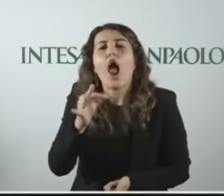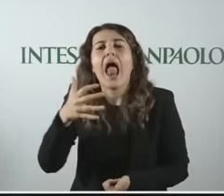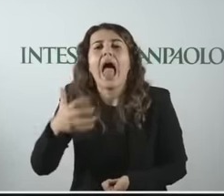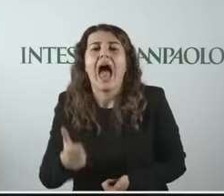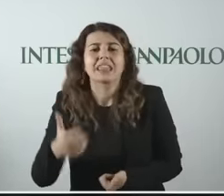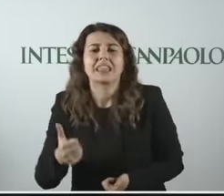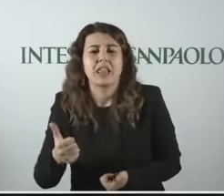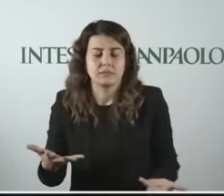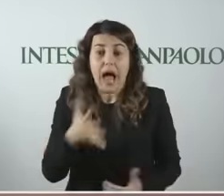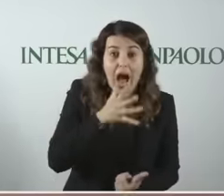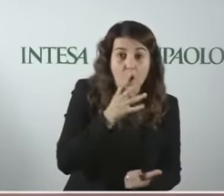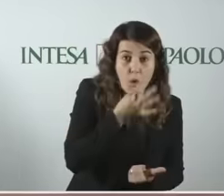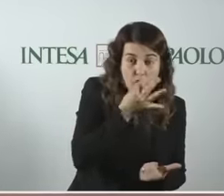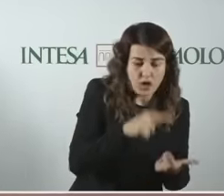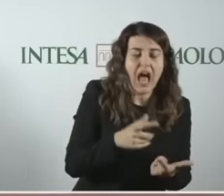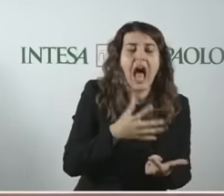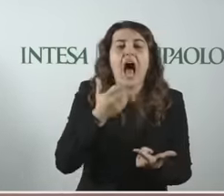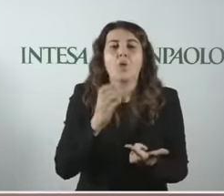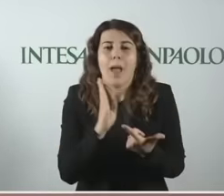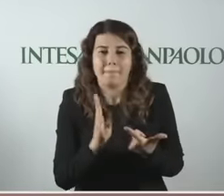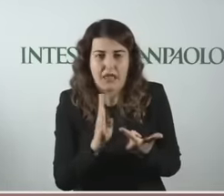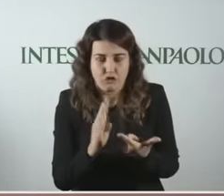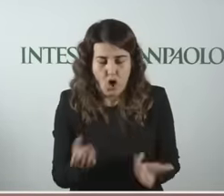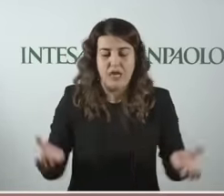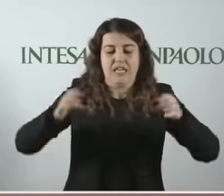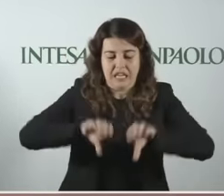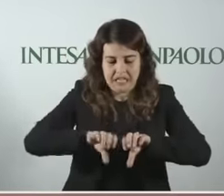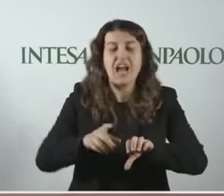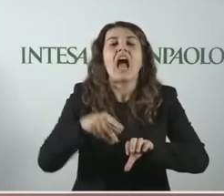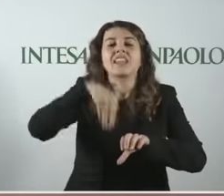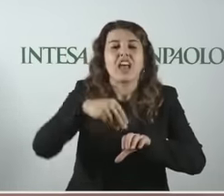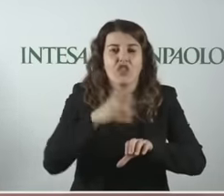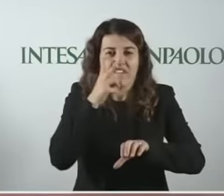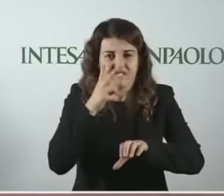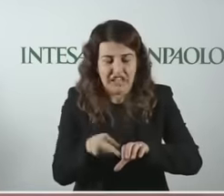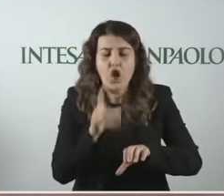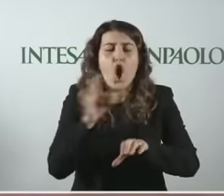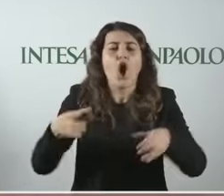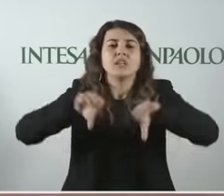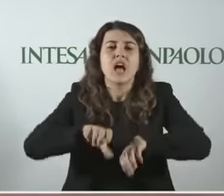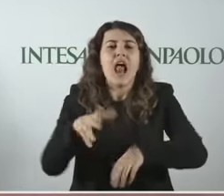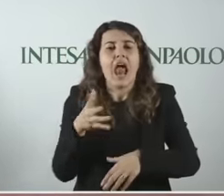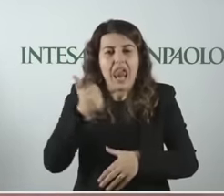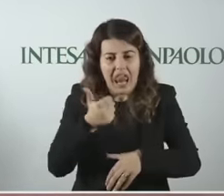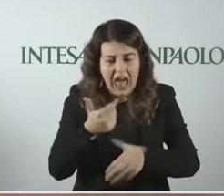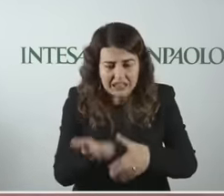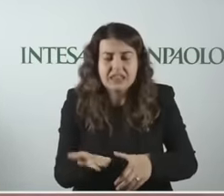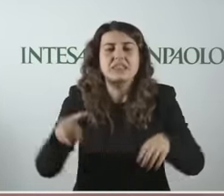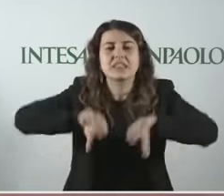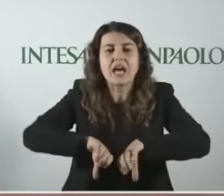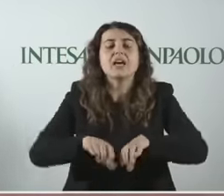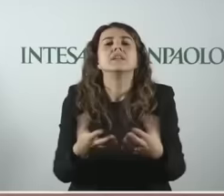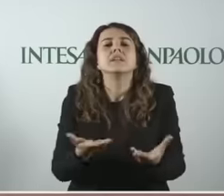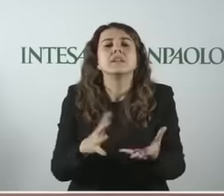quindi acqua di rose acqua di betonica in un bel bicchiere di Vim brulet o in un bicchiere di latte che